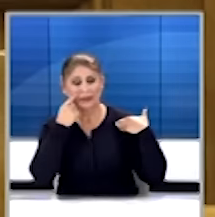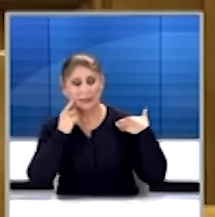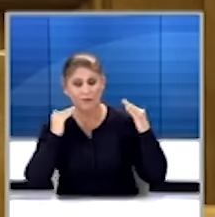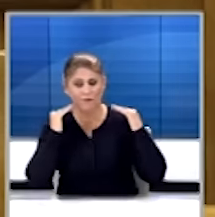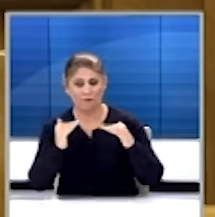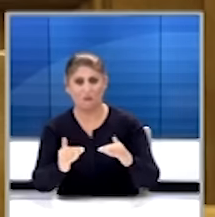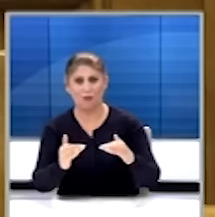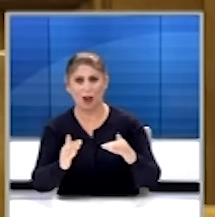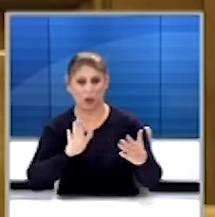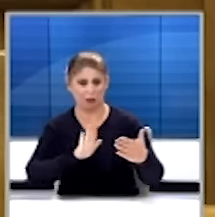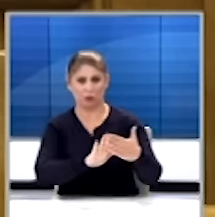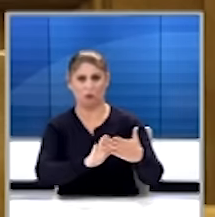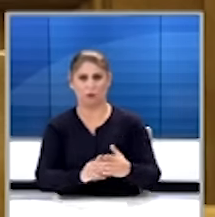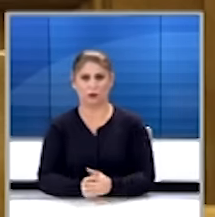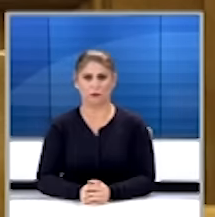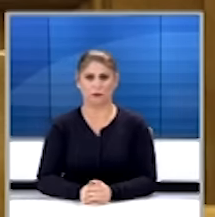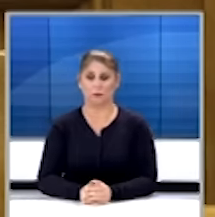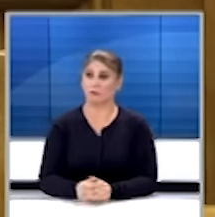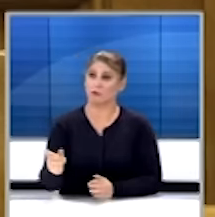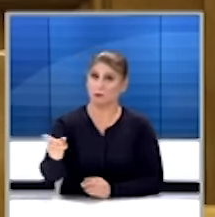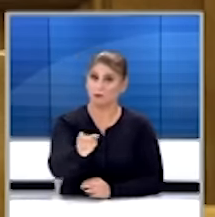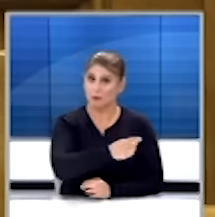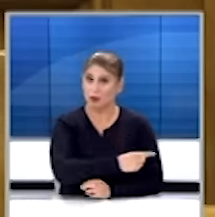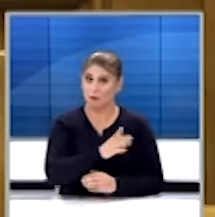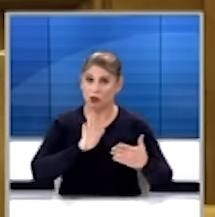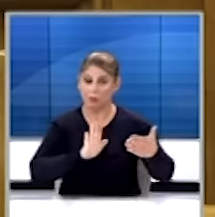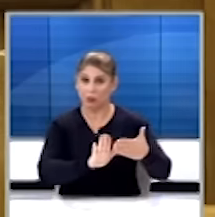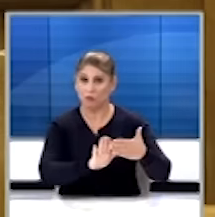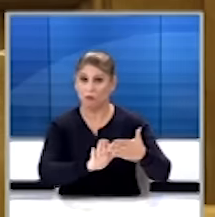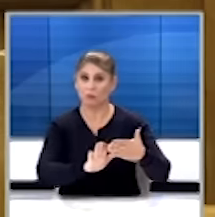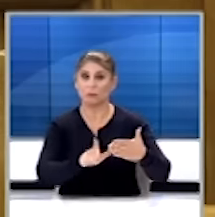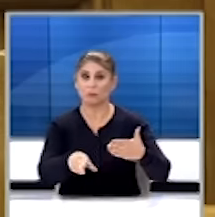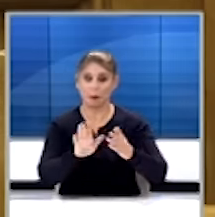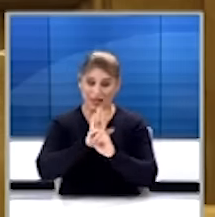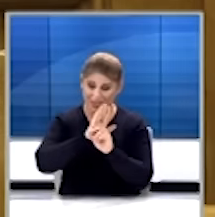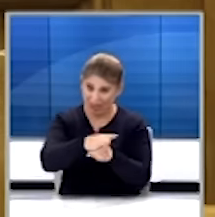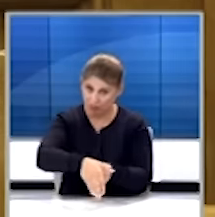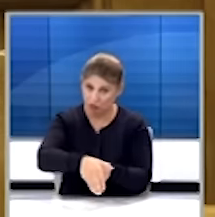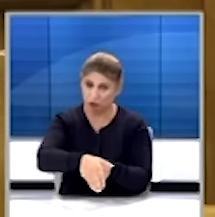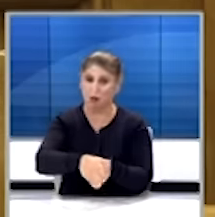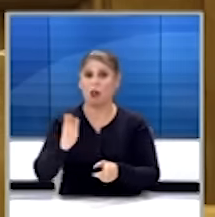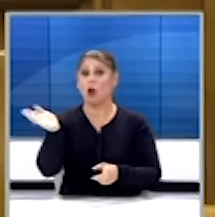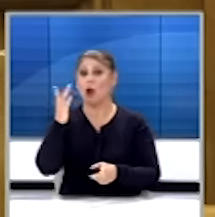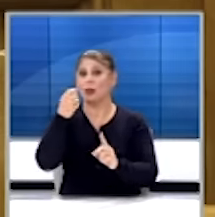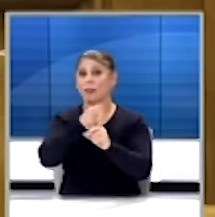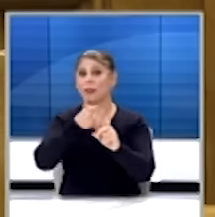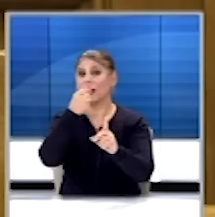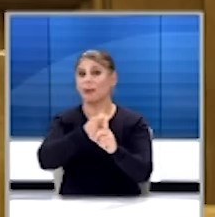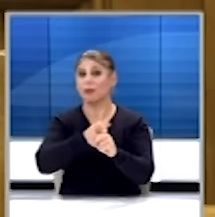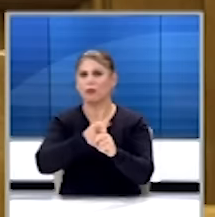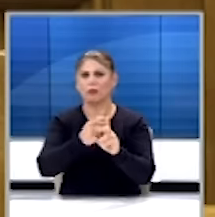κατάσταση που αντιμετωπίζουν. Εσείς που τους αντιμετωπίζονται και με καταστολή όταν διεκδικούν